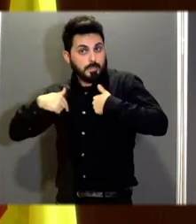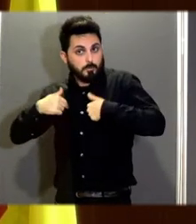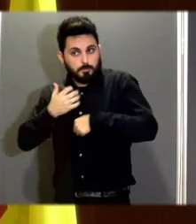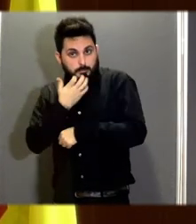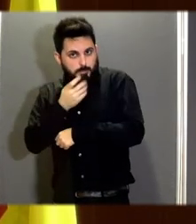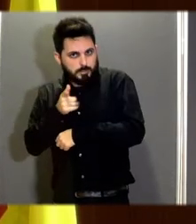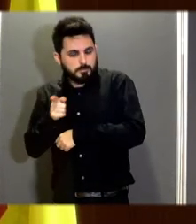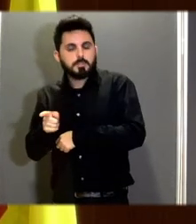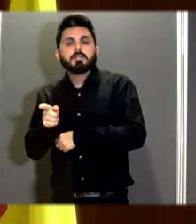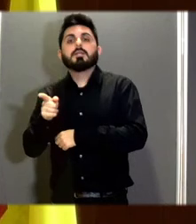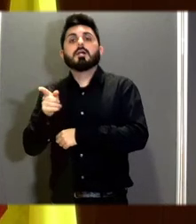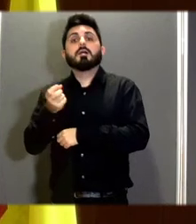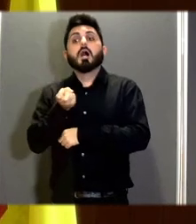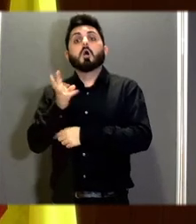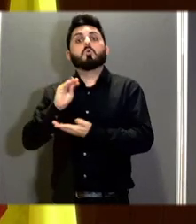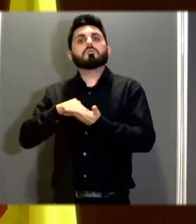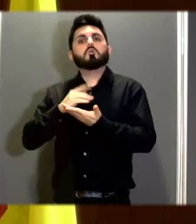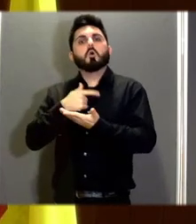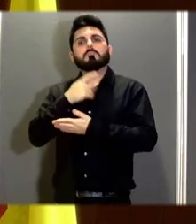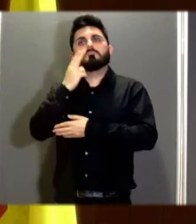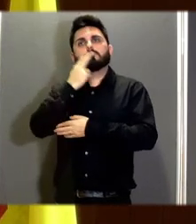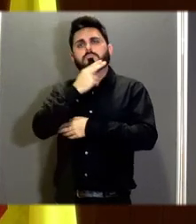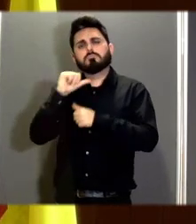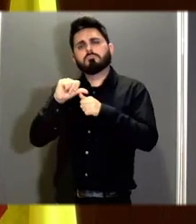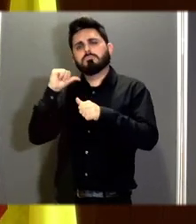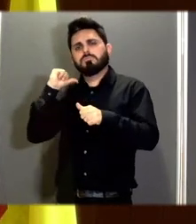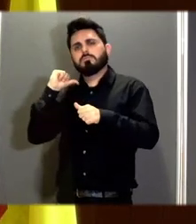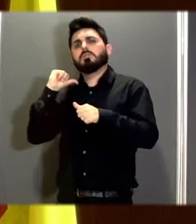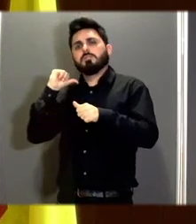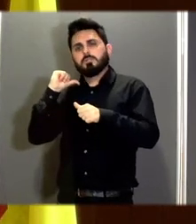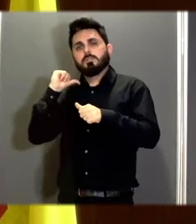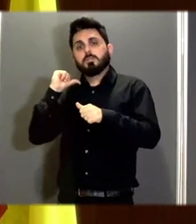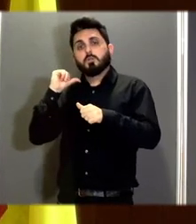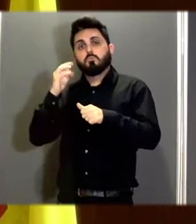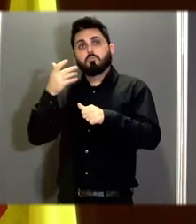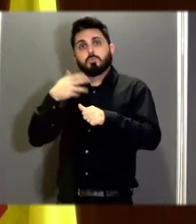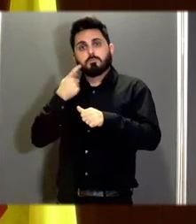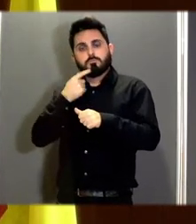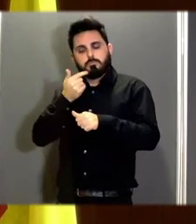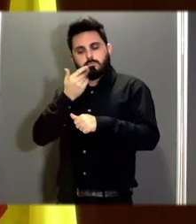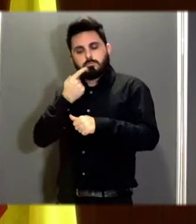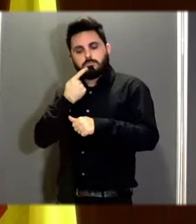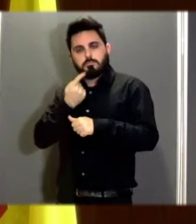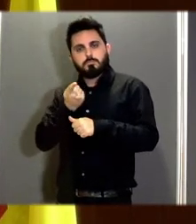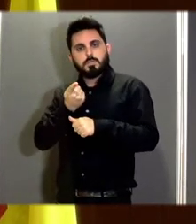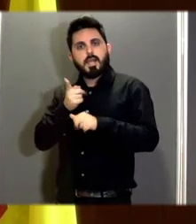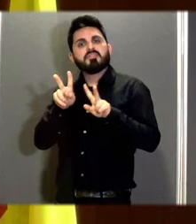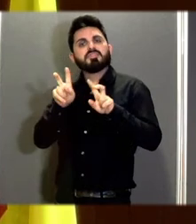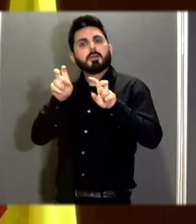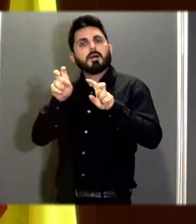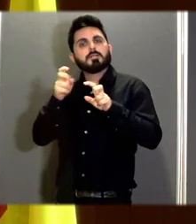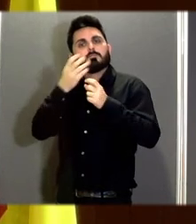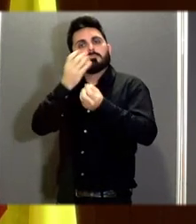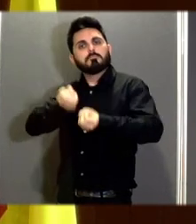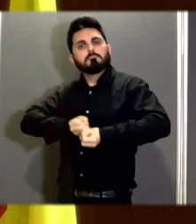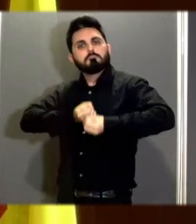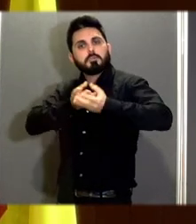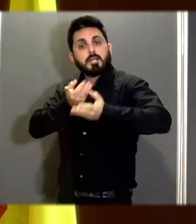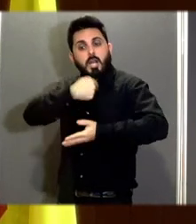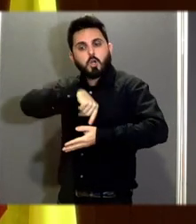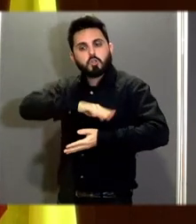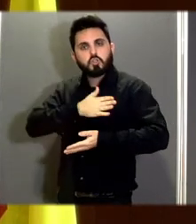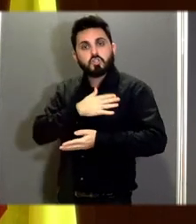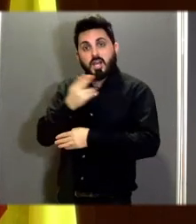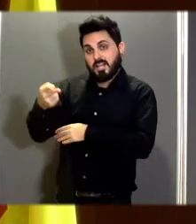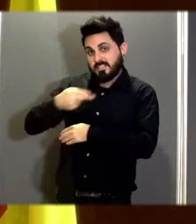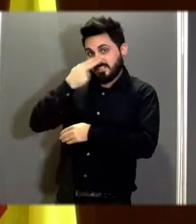vegades persones que sou compromeses de fa temps i que heu posat sobre la taula temes que ens interessen